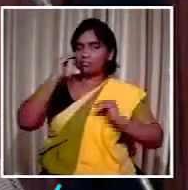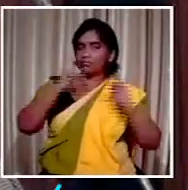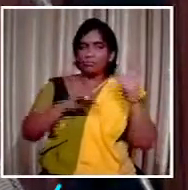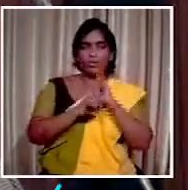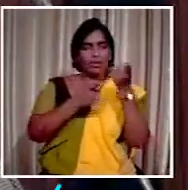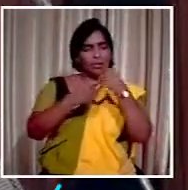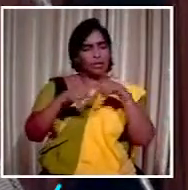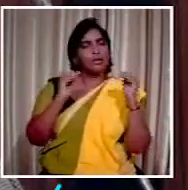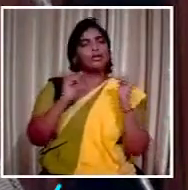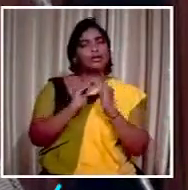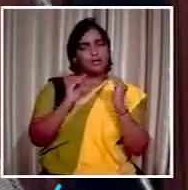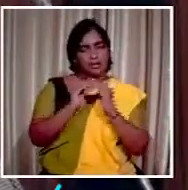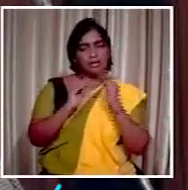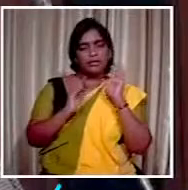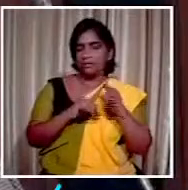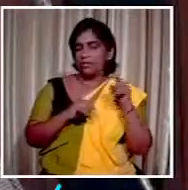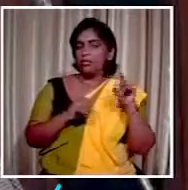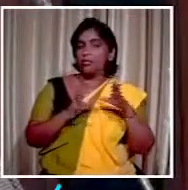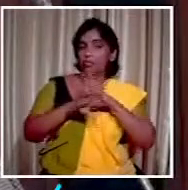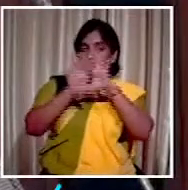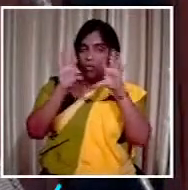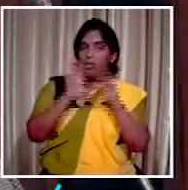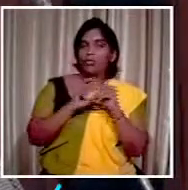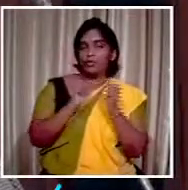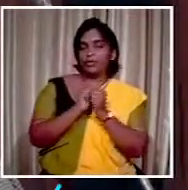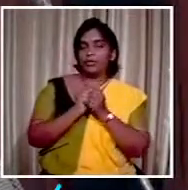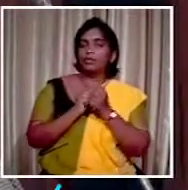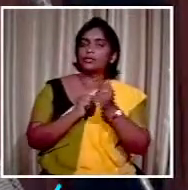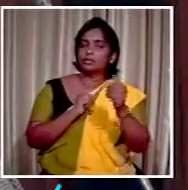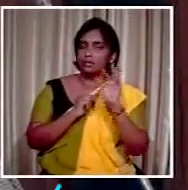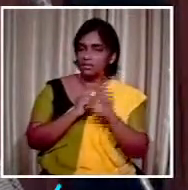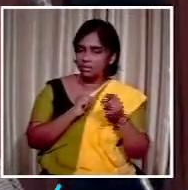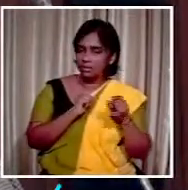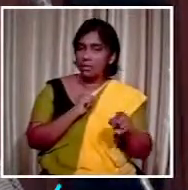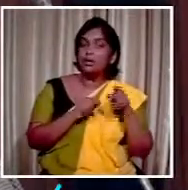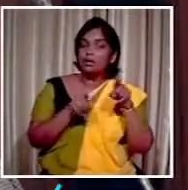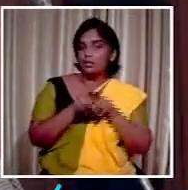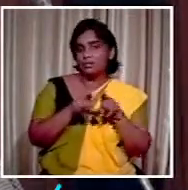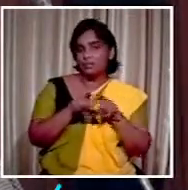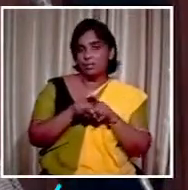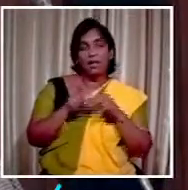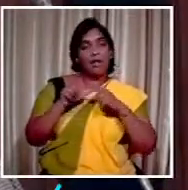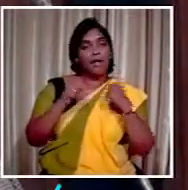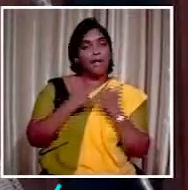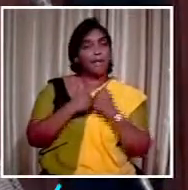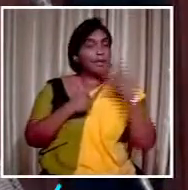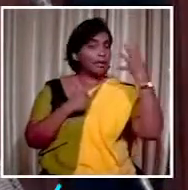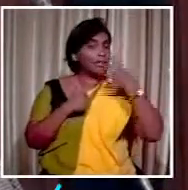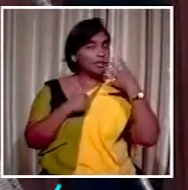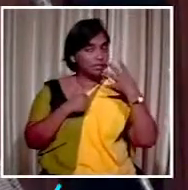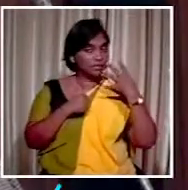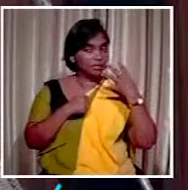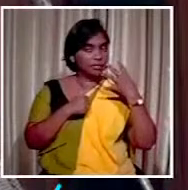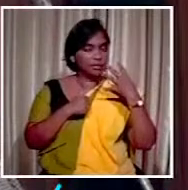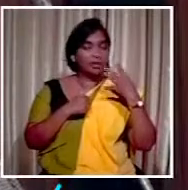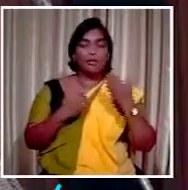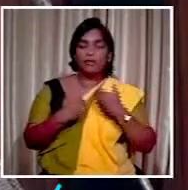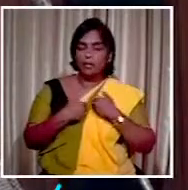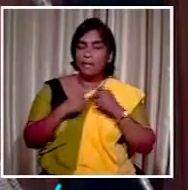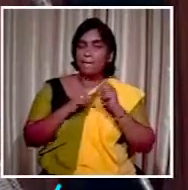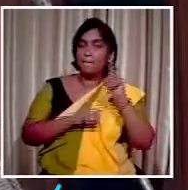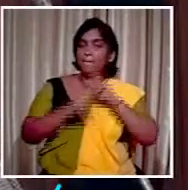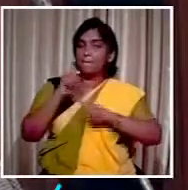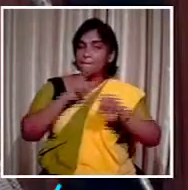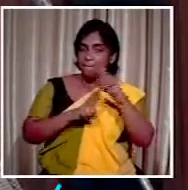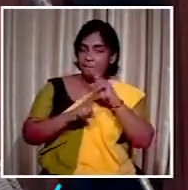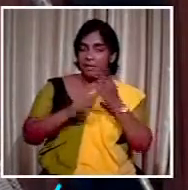හා සමානව තියෙනවා. පොදු වැඩපිළිවෙලකට යන්න ඕන. ඒක නිසා තමයි අප්‍රේල් 4 වෙනිදා මම මේ